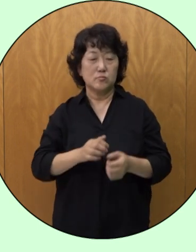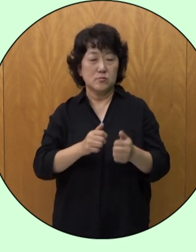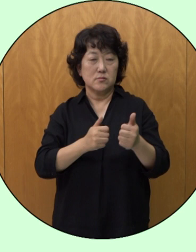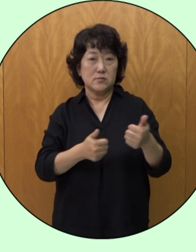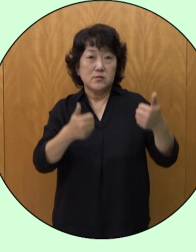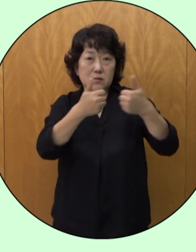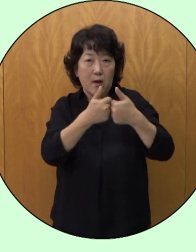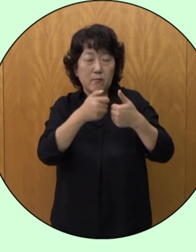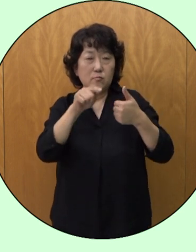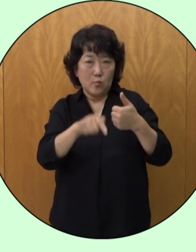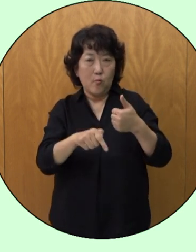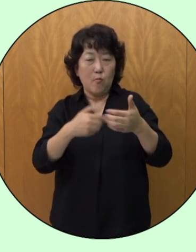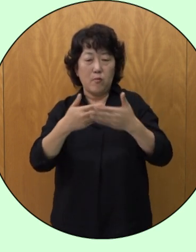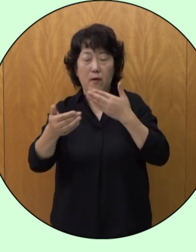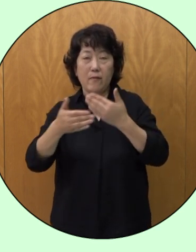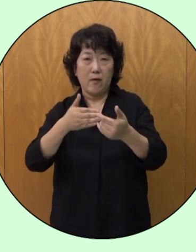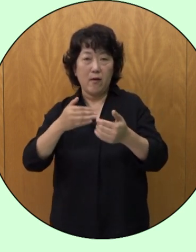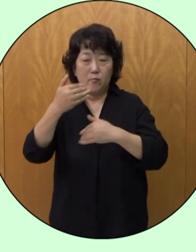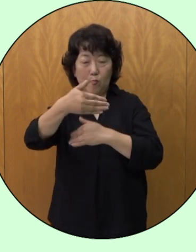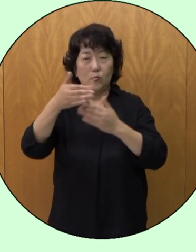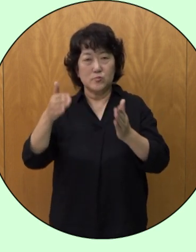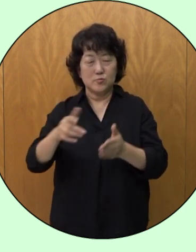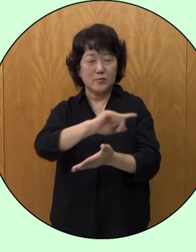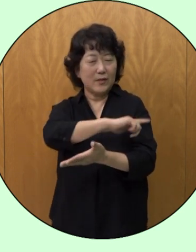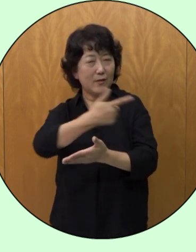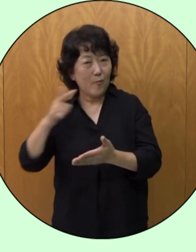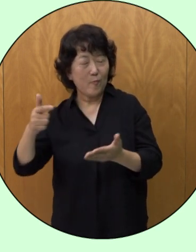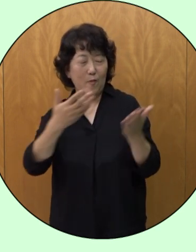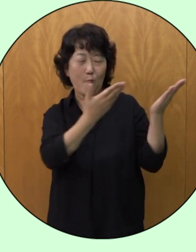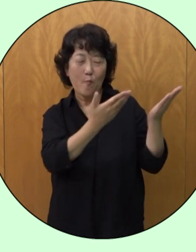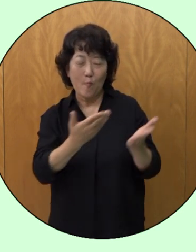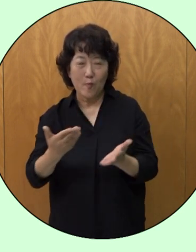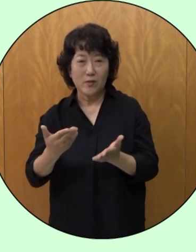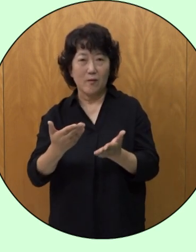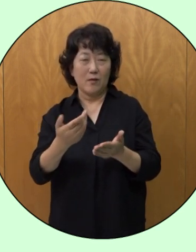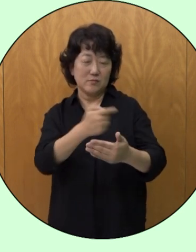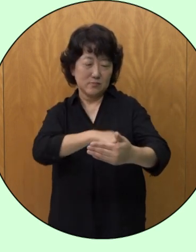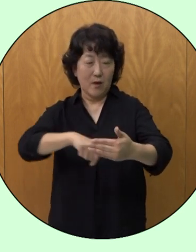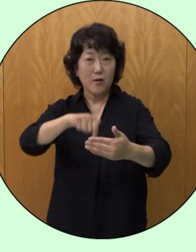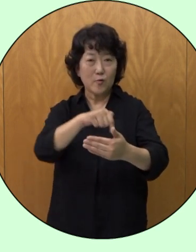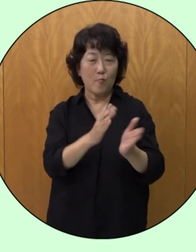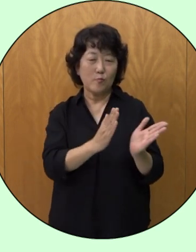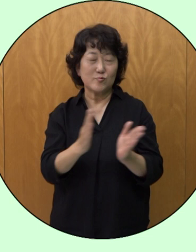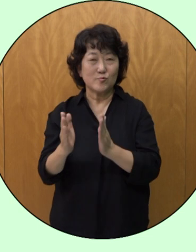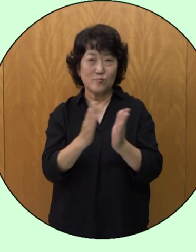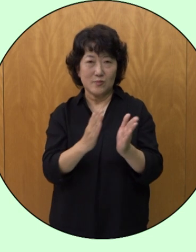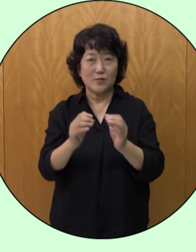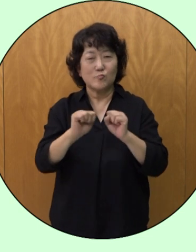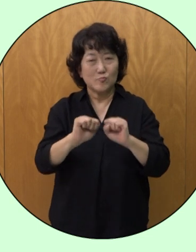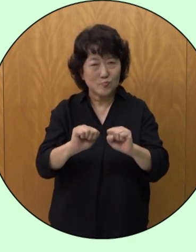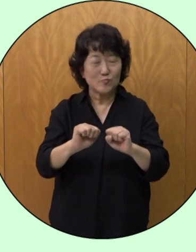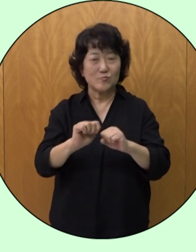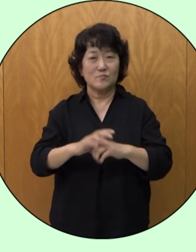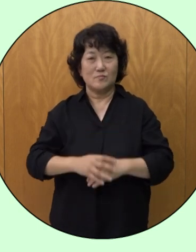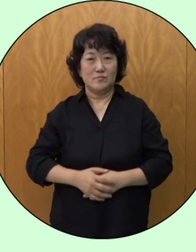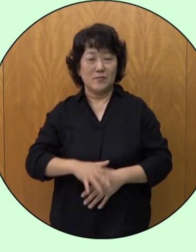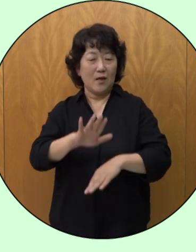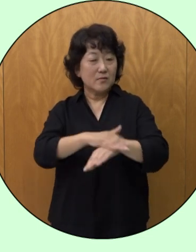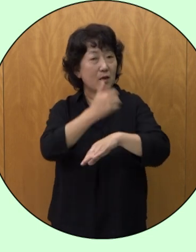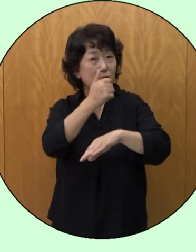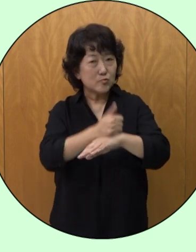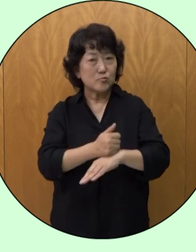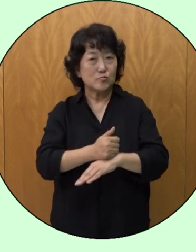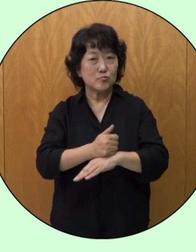てモルック体験教室のほか、さまざまなおもてなしメニューもご用意させていただきたい。選手